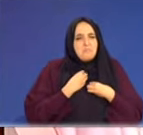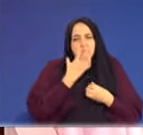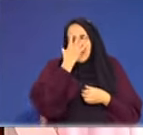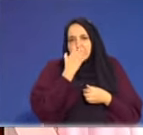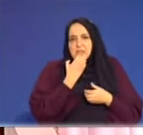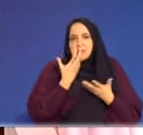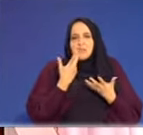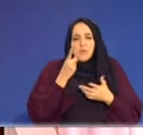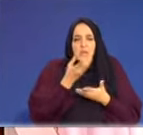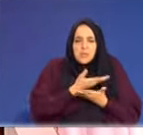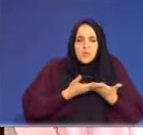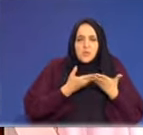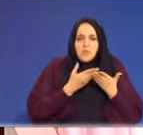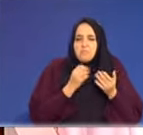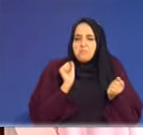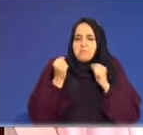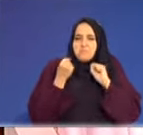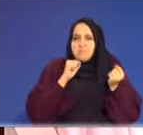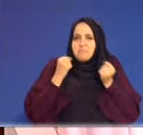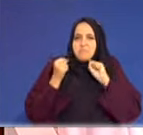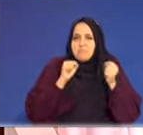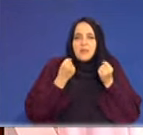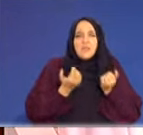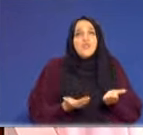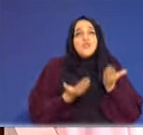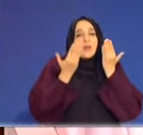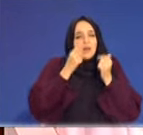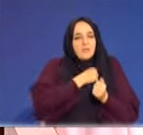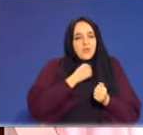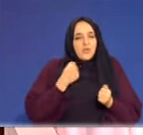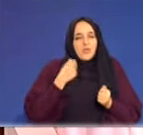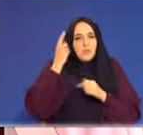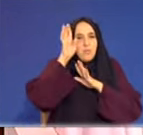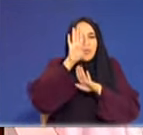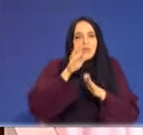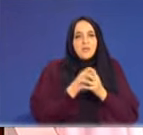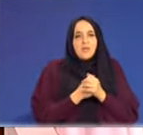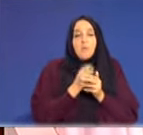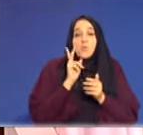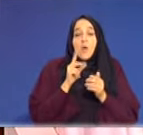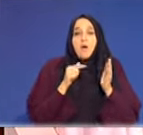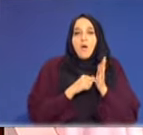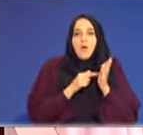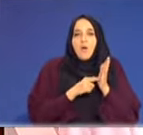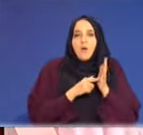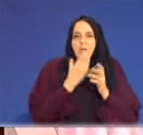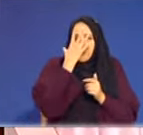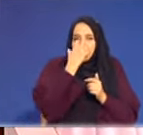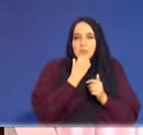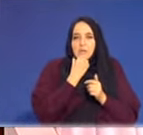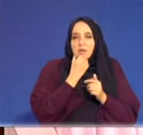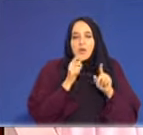للغايه، قد يعيش حاله ياس ايضا. نعم، ونسال الله العفو والعافيه، لانه يقال في المثل الياس احدى